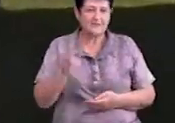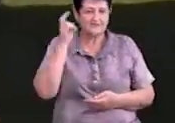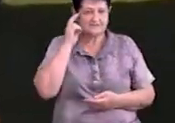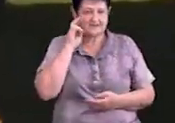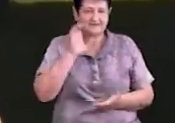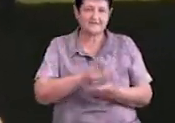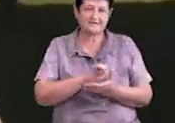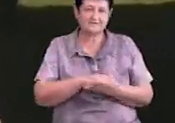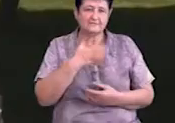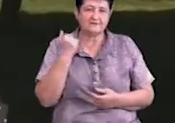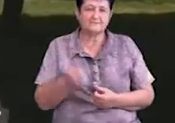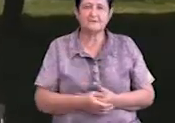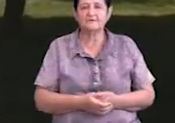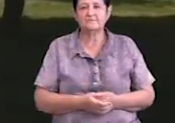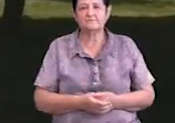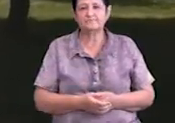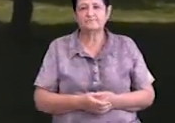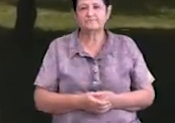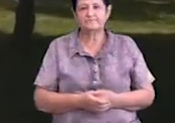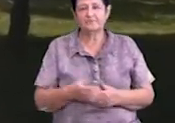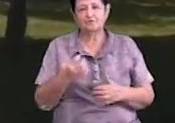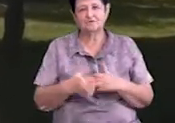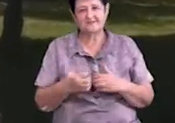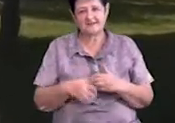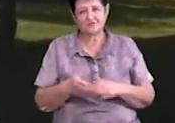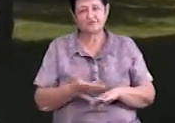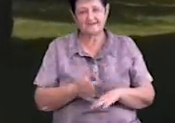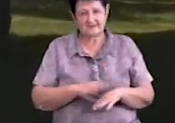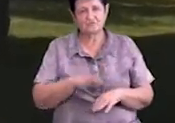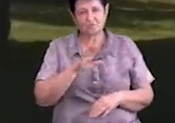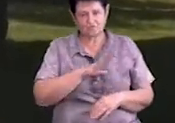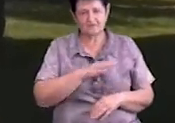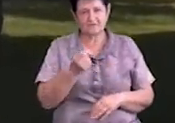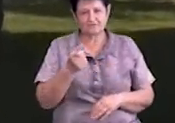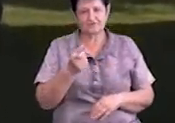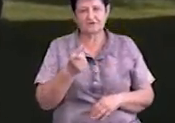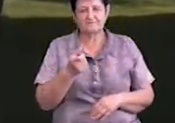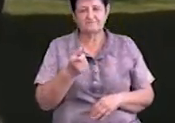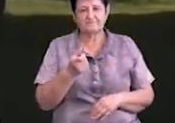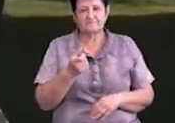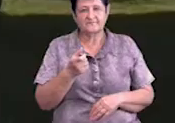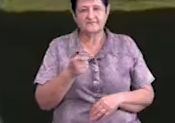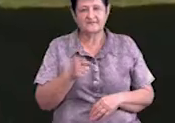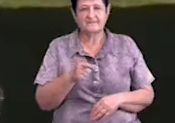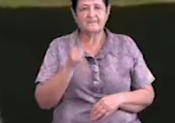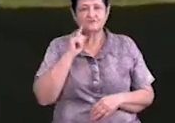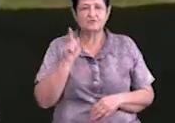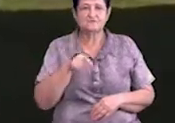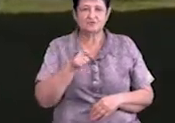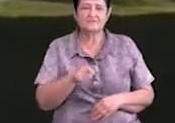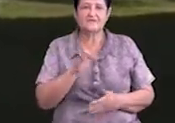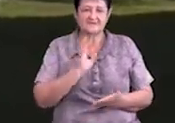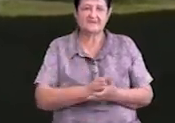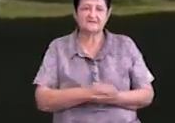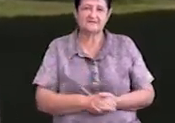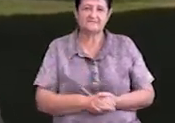боліли. Ну, середньої тяжкості були, перенесли так більш-менш нормально. Так що ми знаємо, що він дійсно є.